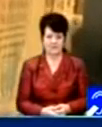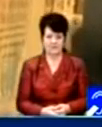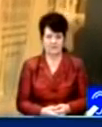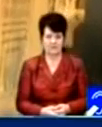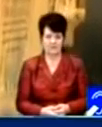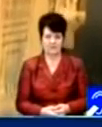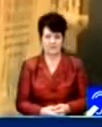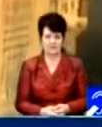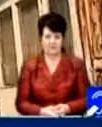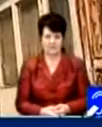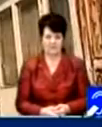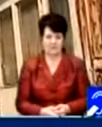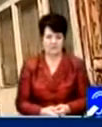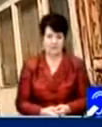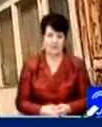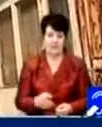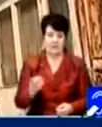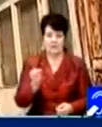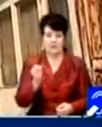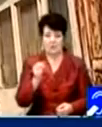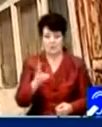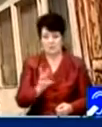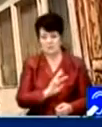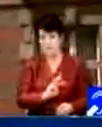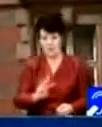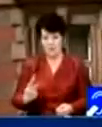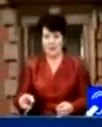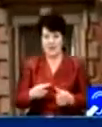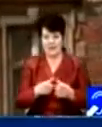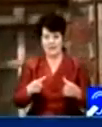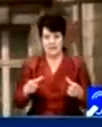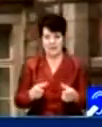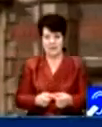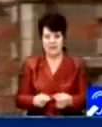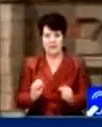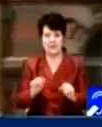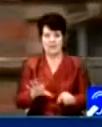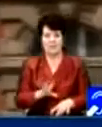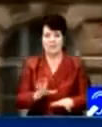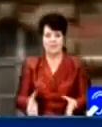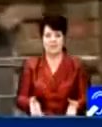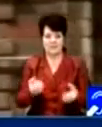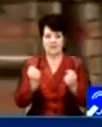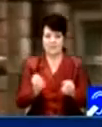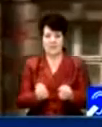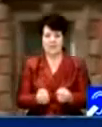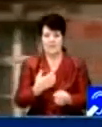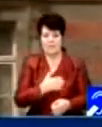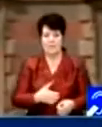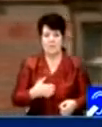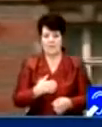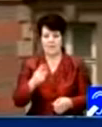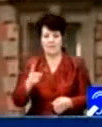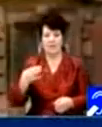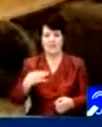nos enfants. Cele 12 milioane de bilete puse în vânzare ar putea salva unul dintre obiectivele importante ale Franței,